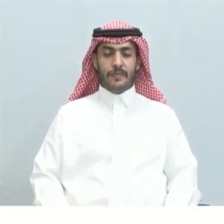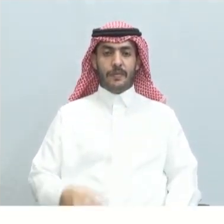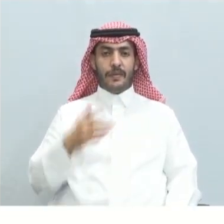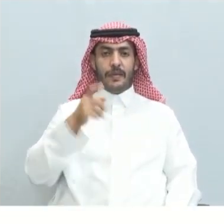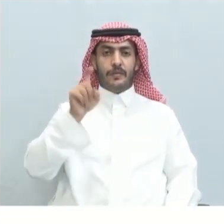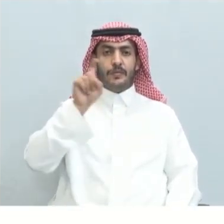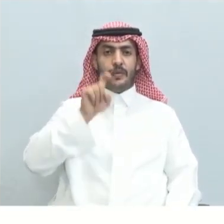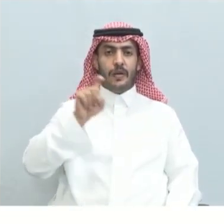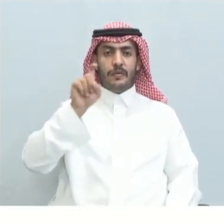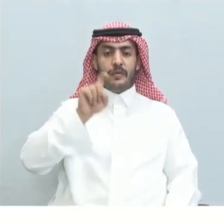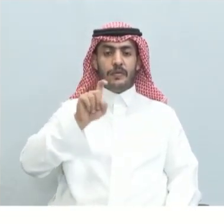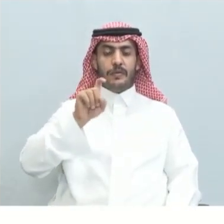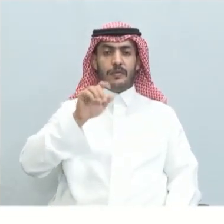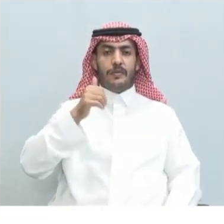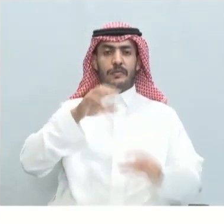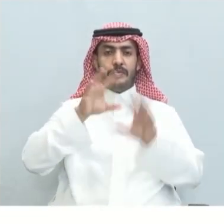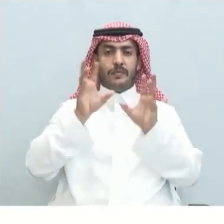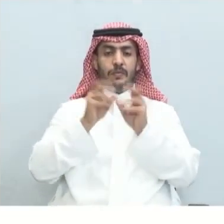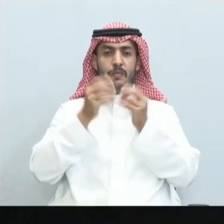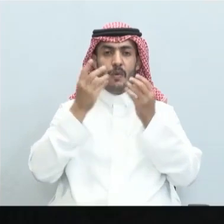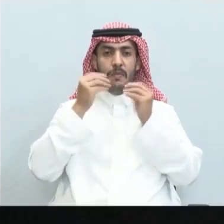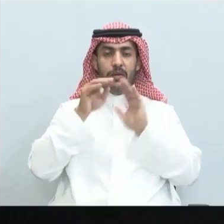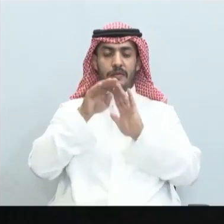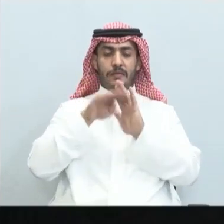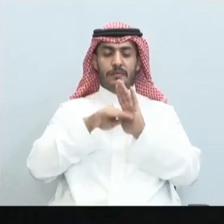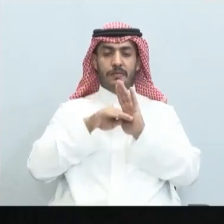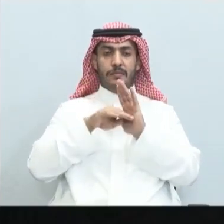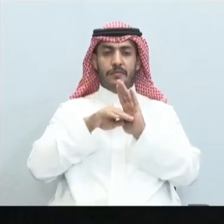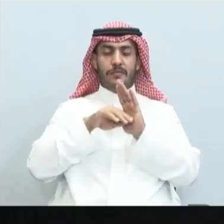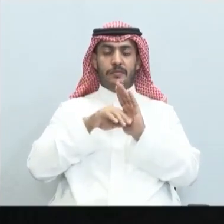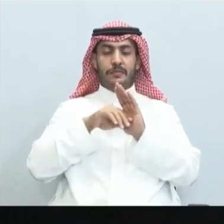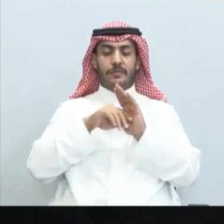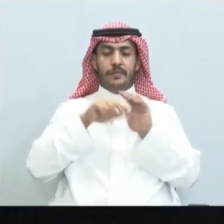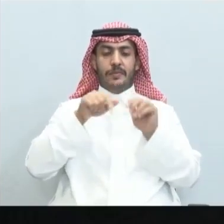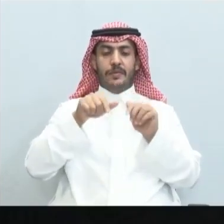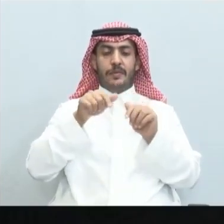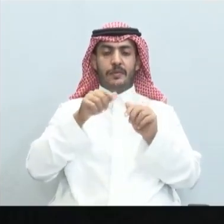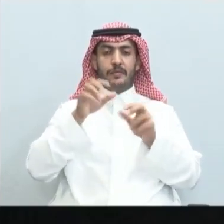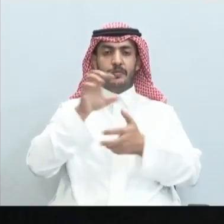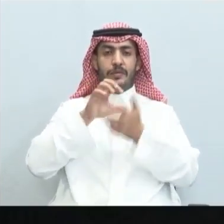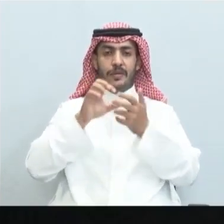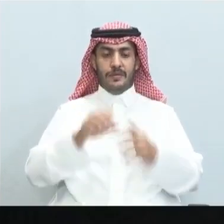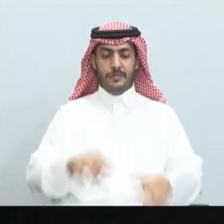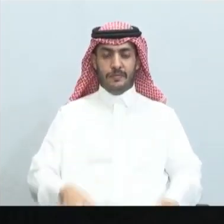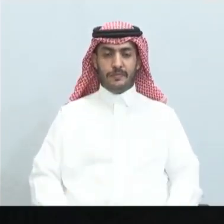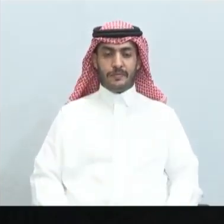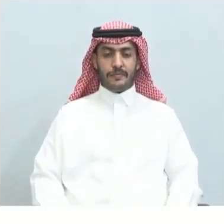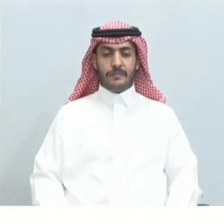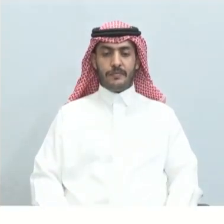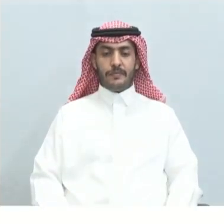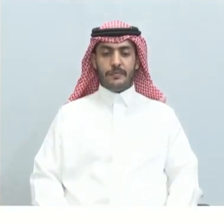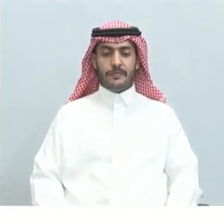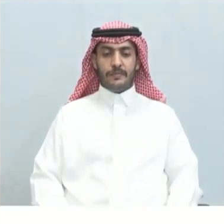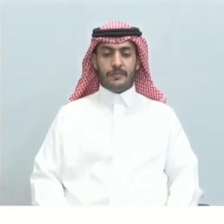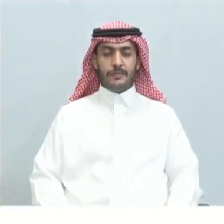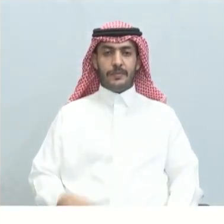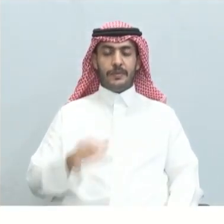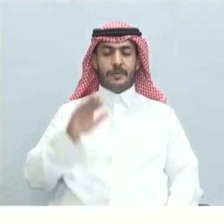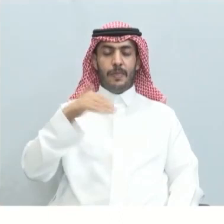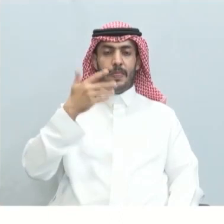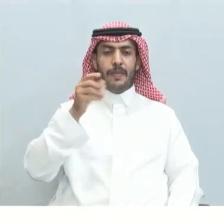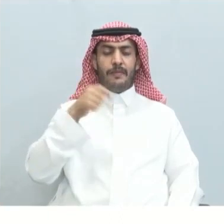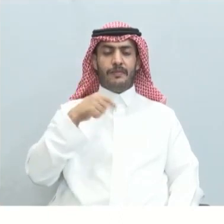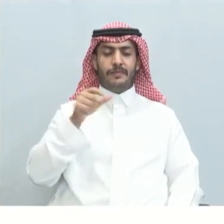اسال واجمع معلومات عن هذه المشكله ثم